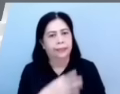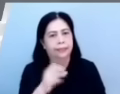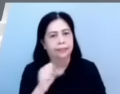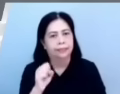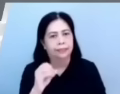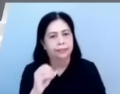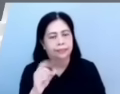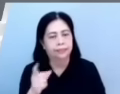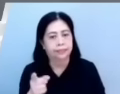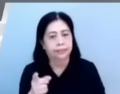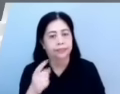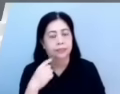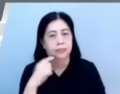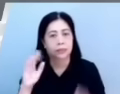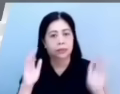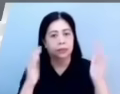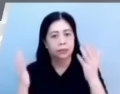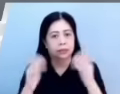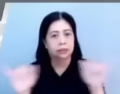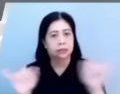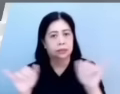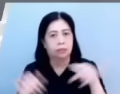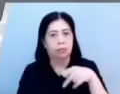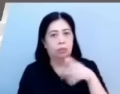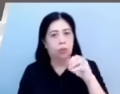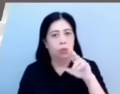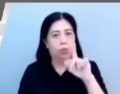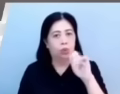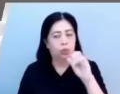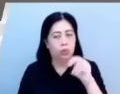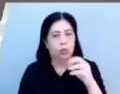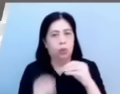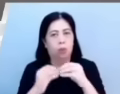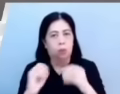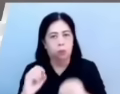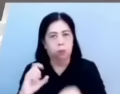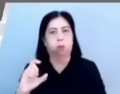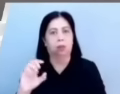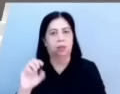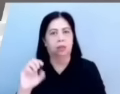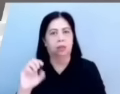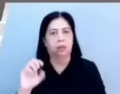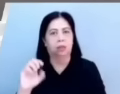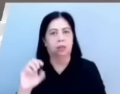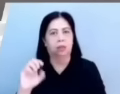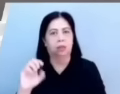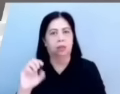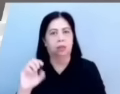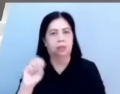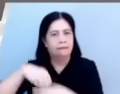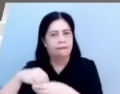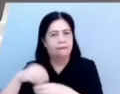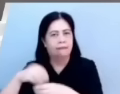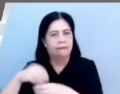difference lang po ng dalawa is pareho po sila pollution, pero mas makapal lamang po ang smog at may components po ng...